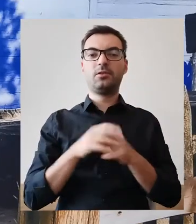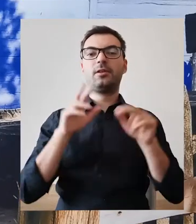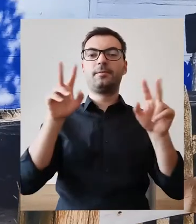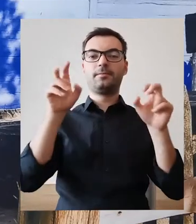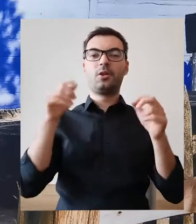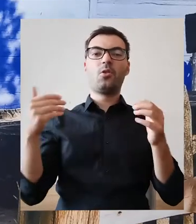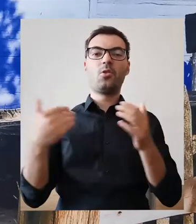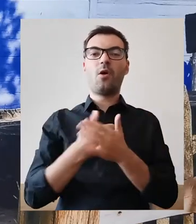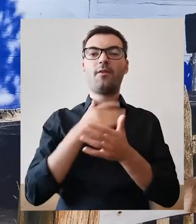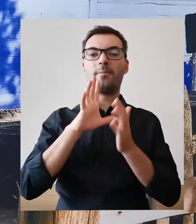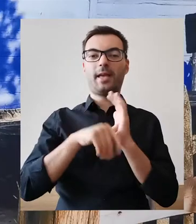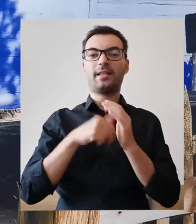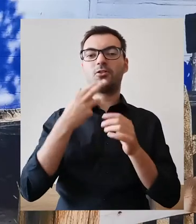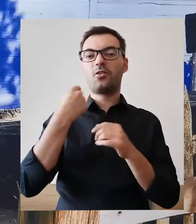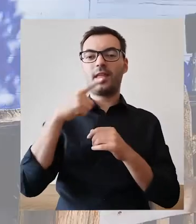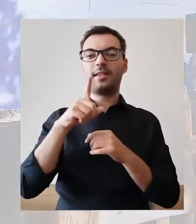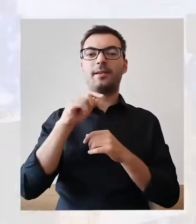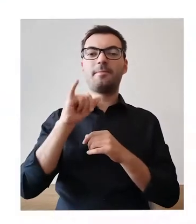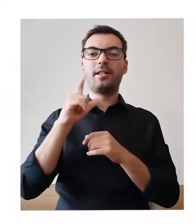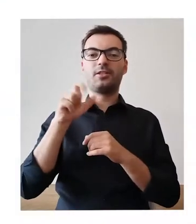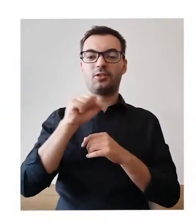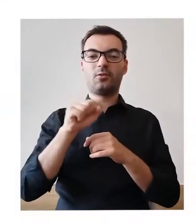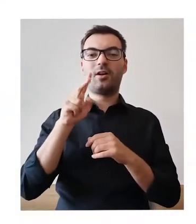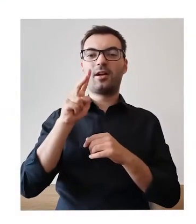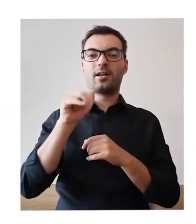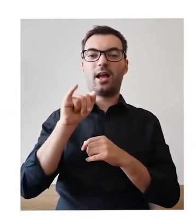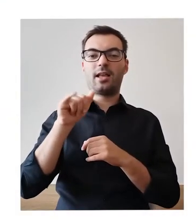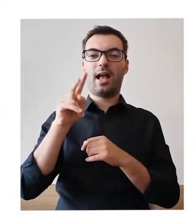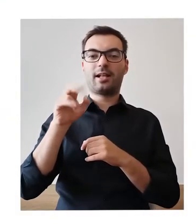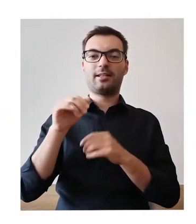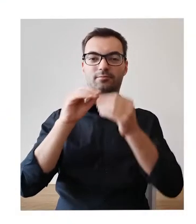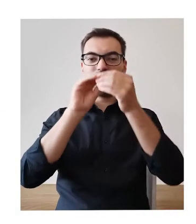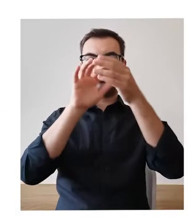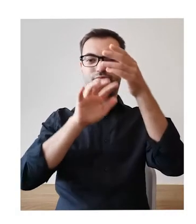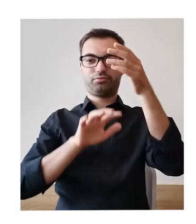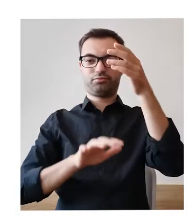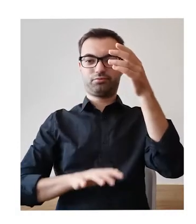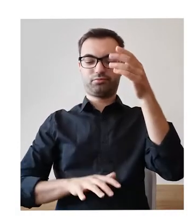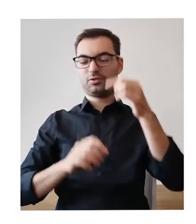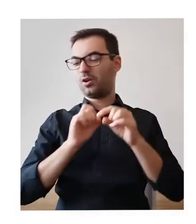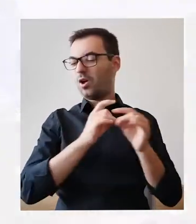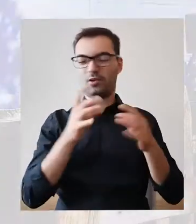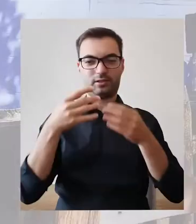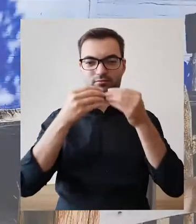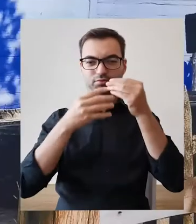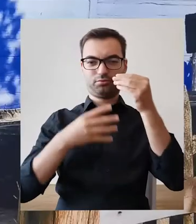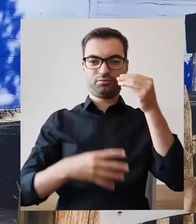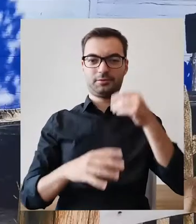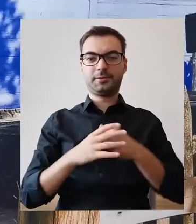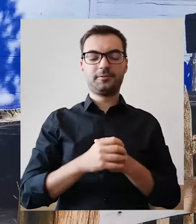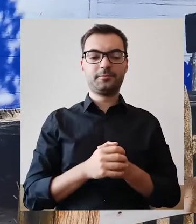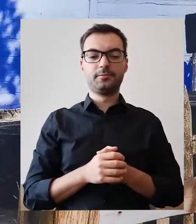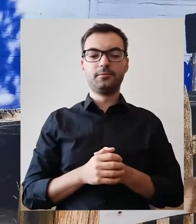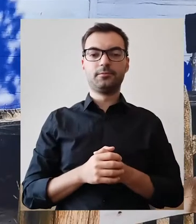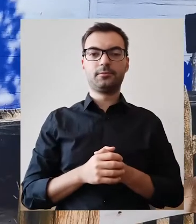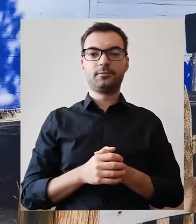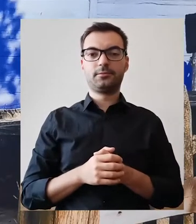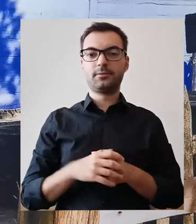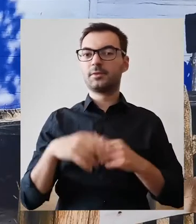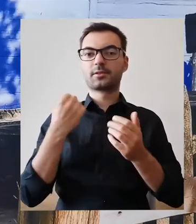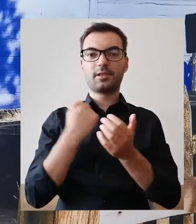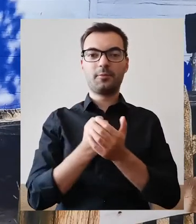nowe miasto nad piwnicą kajaki już chwila moment pojawiają się wyniki wyszukiwania niekoniecznie